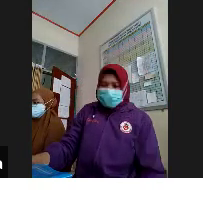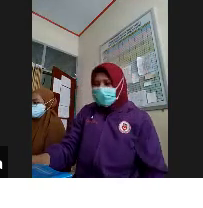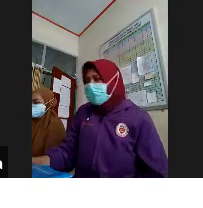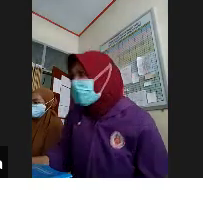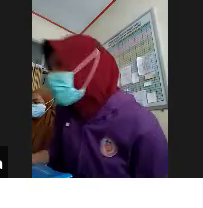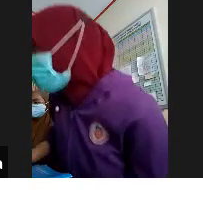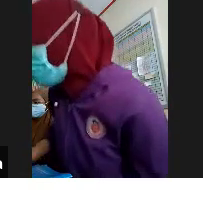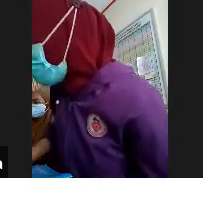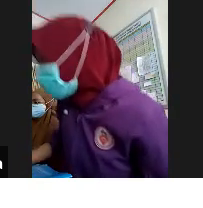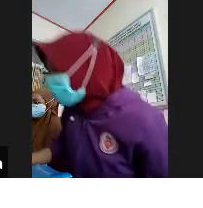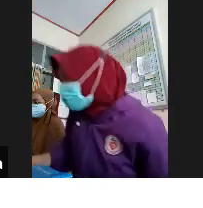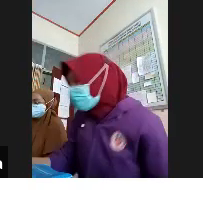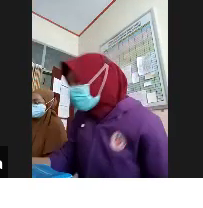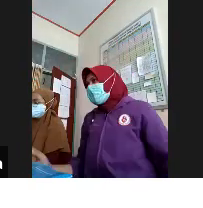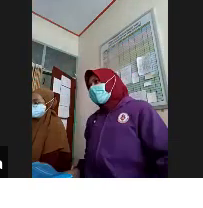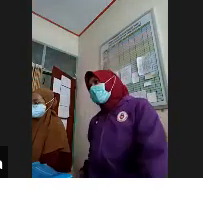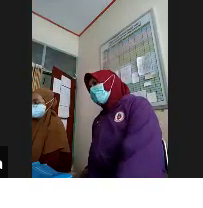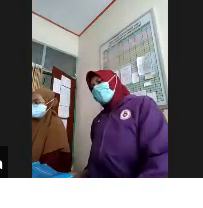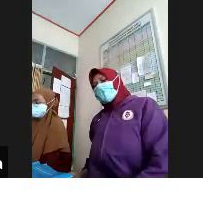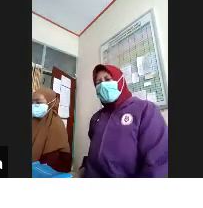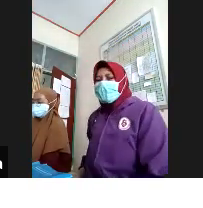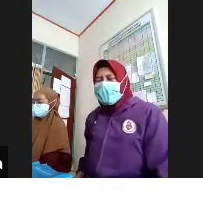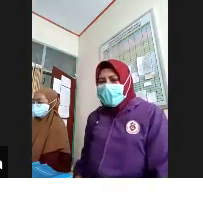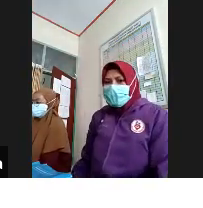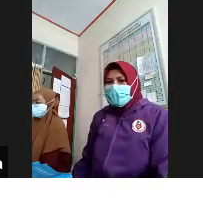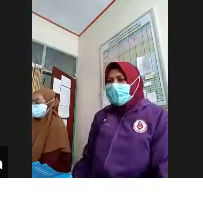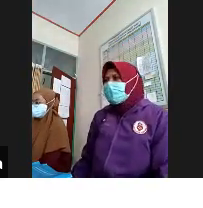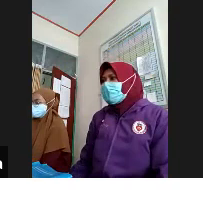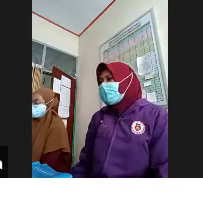batas maksimal hanya 2 jam.